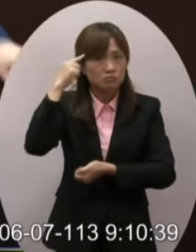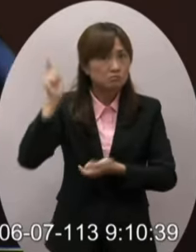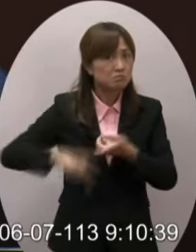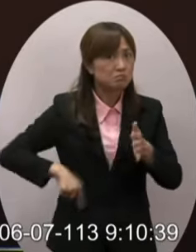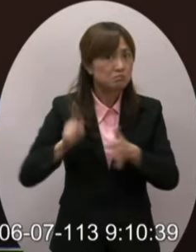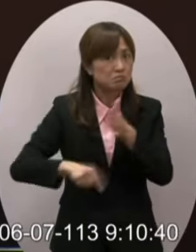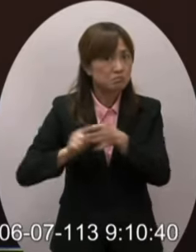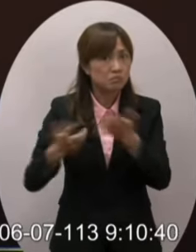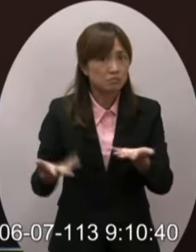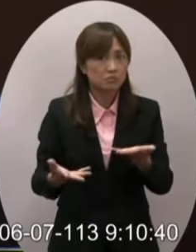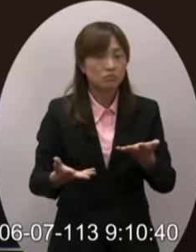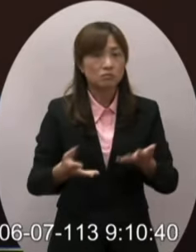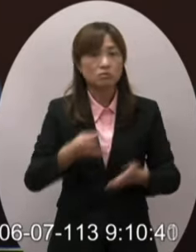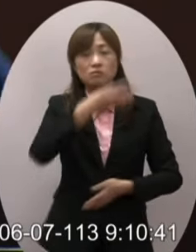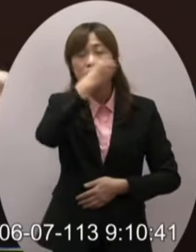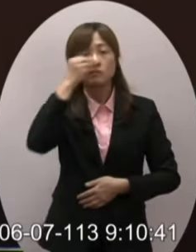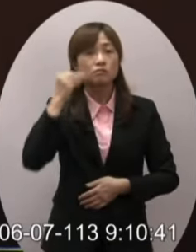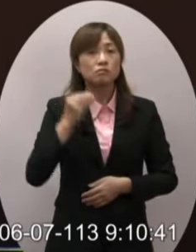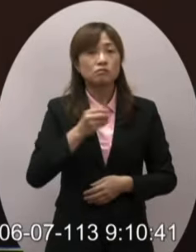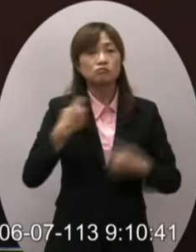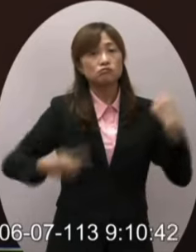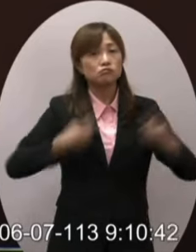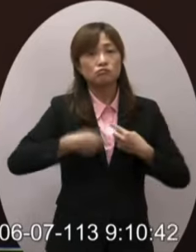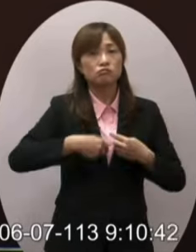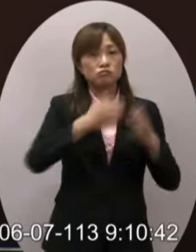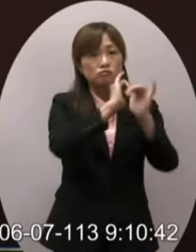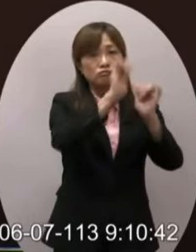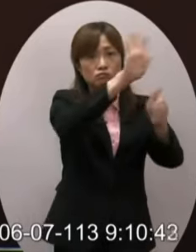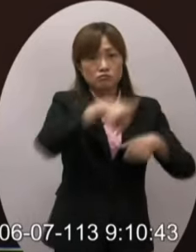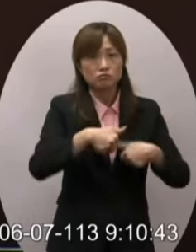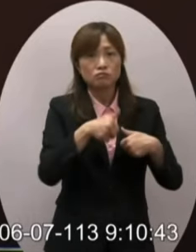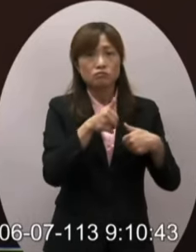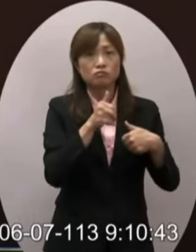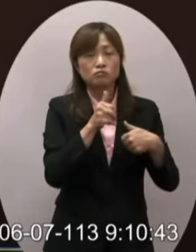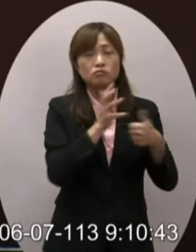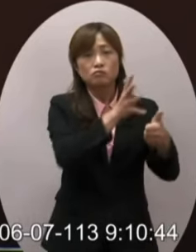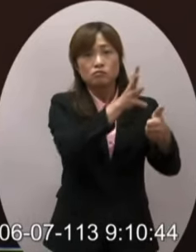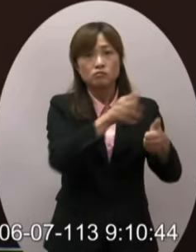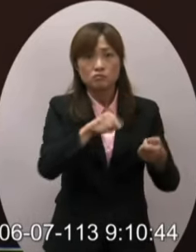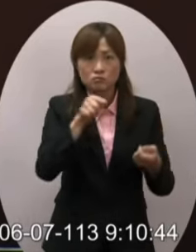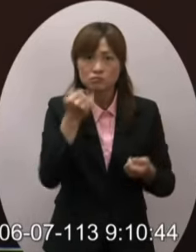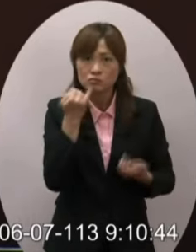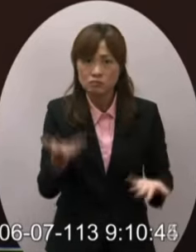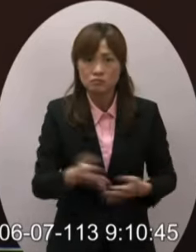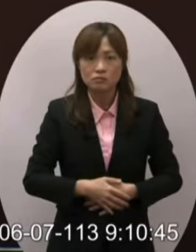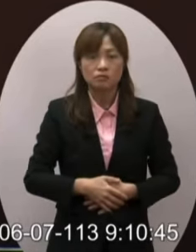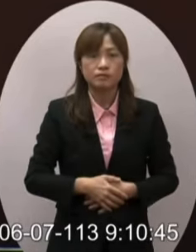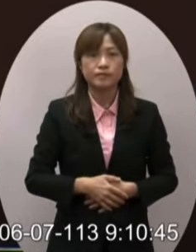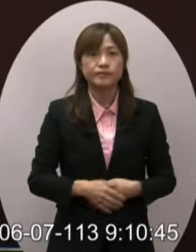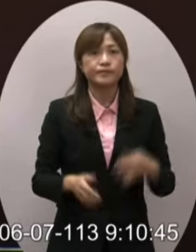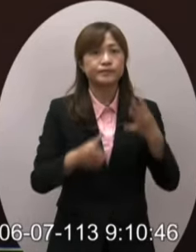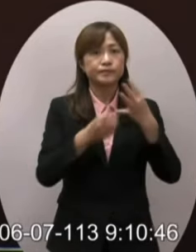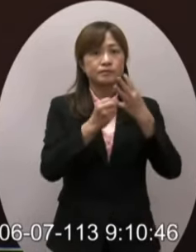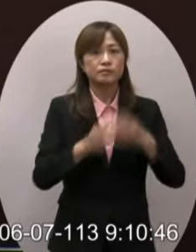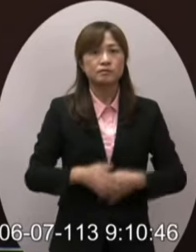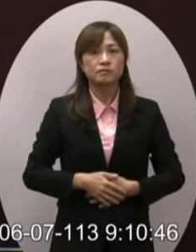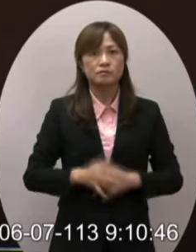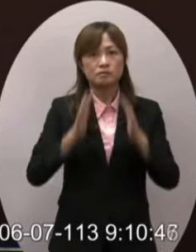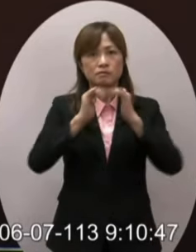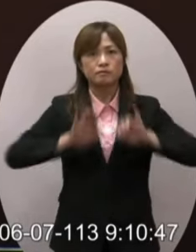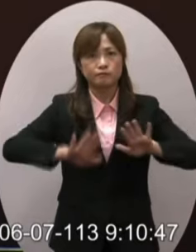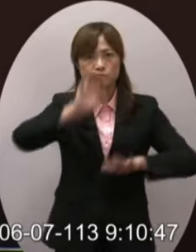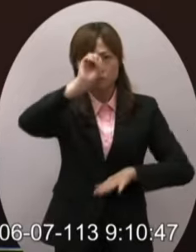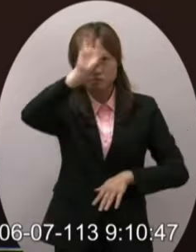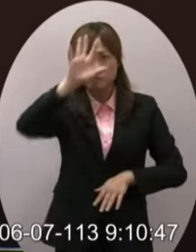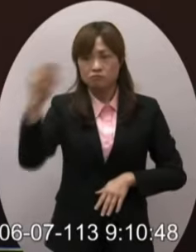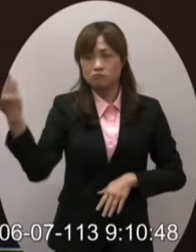便约询民众在院会通过决议吗？第四个，漠视正当法律程序，笑话一场。你民进党多数的时